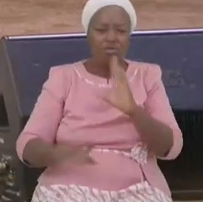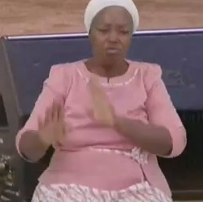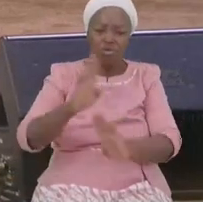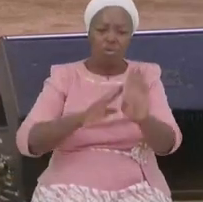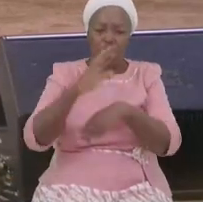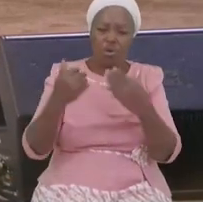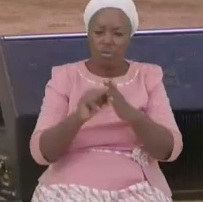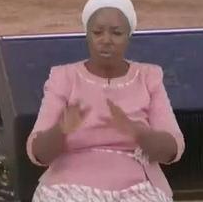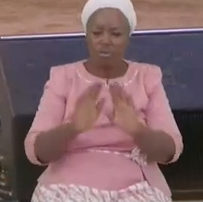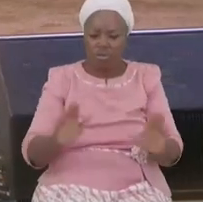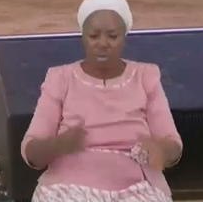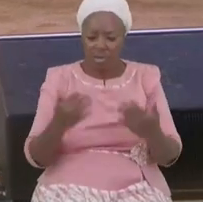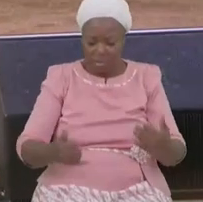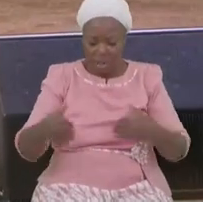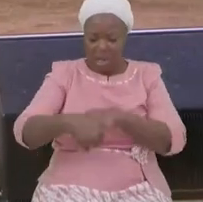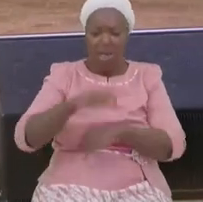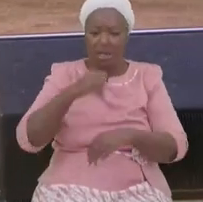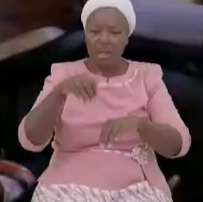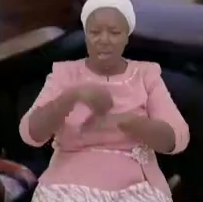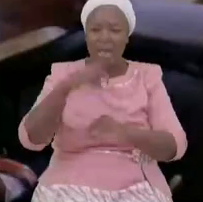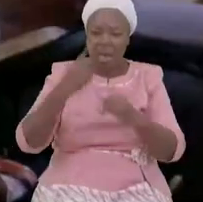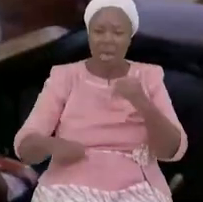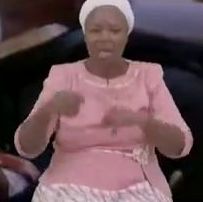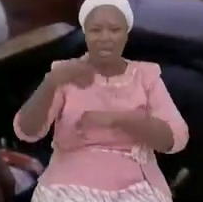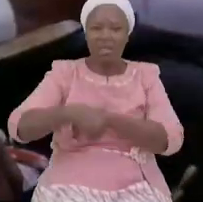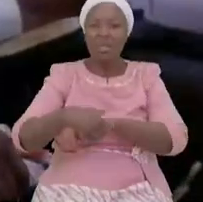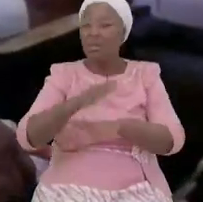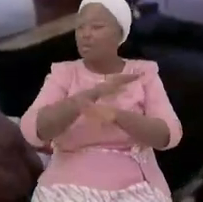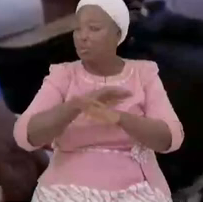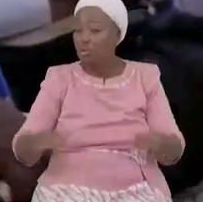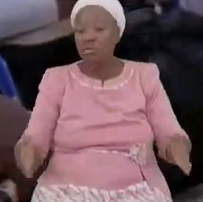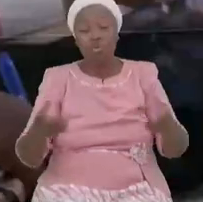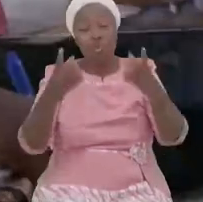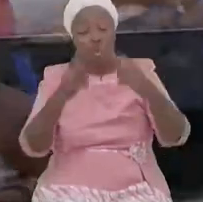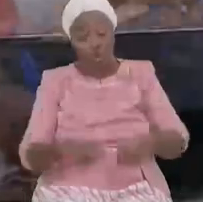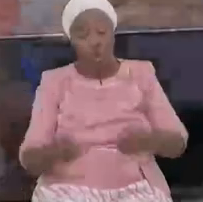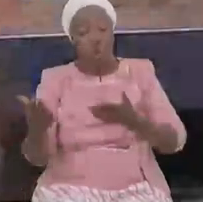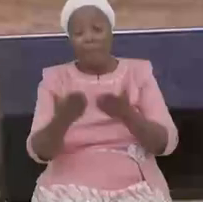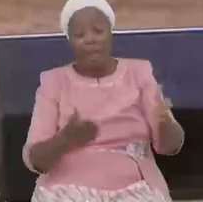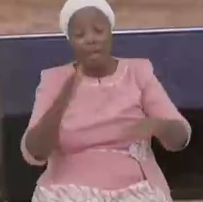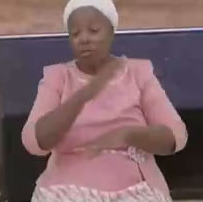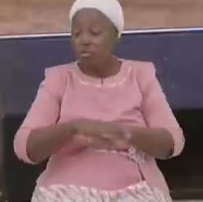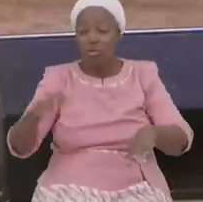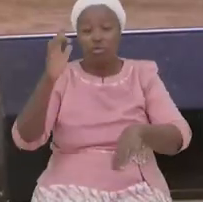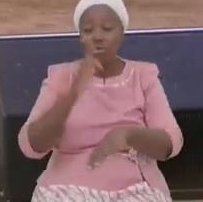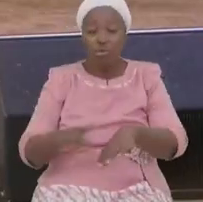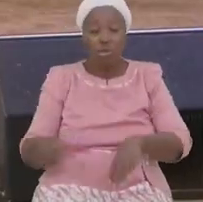soir, c'est la dernière soirée nuit. Ne revenez plus proche, ne les touchez plus.